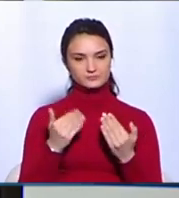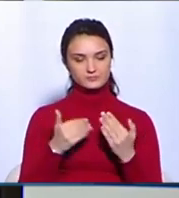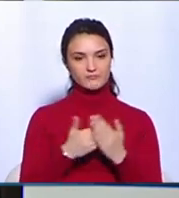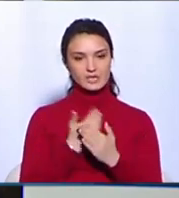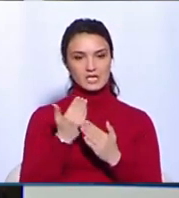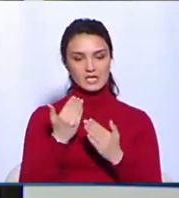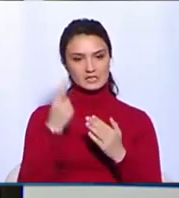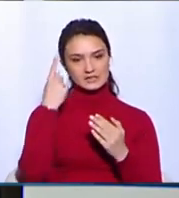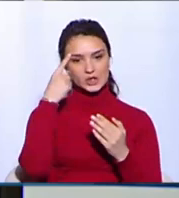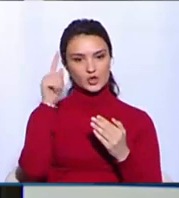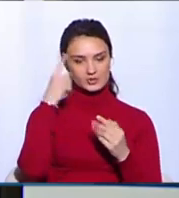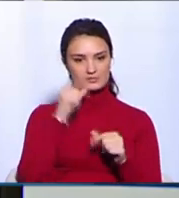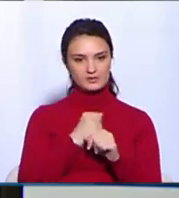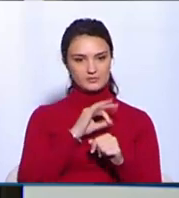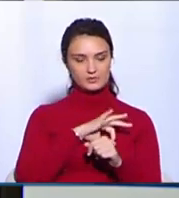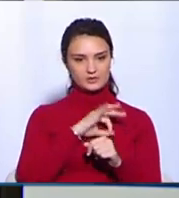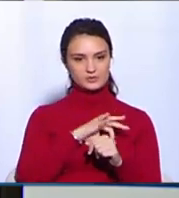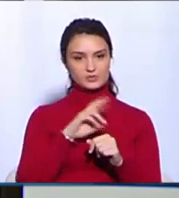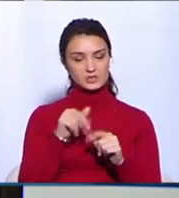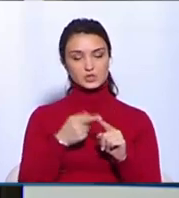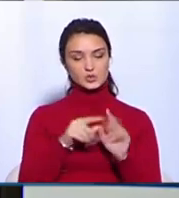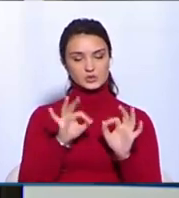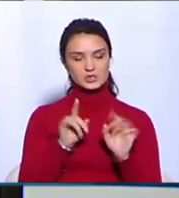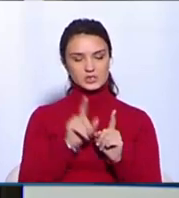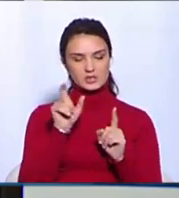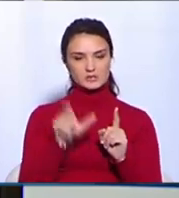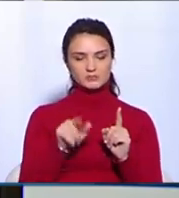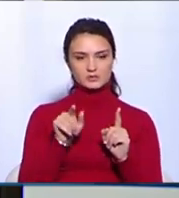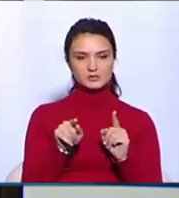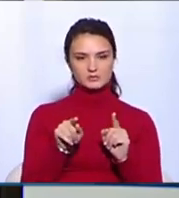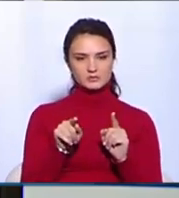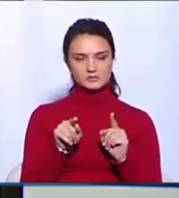ახალ-ახალი თეორიები გამოიყენოს. სწორედ ასეთ ადამიანს